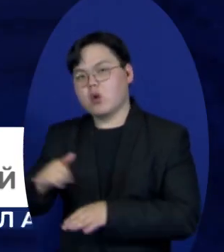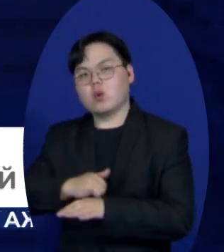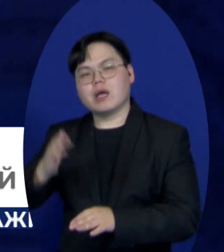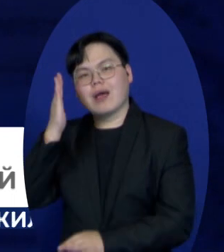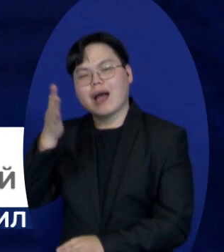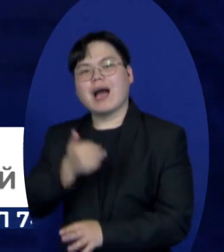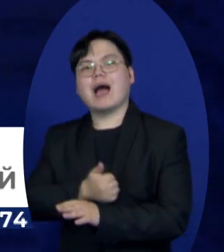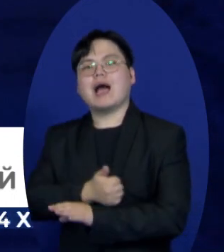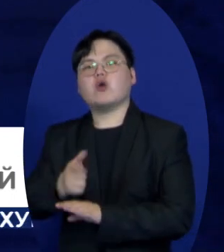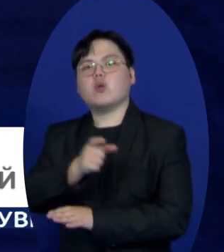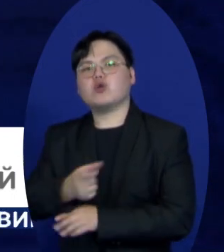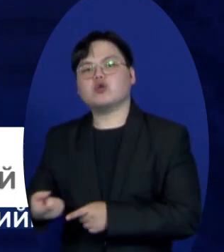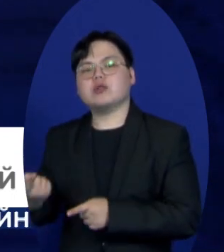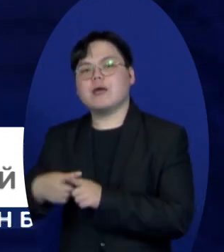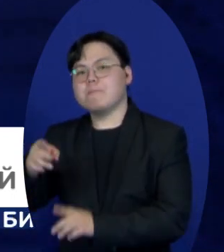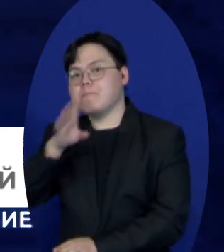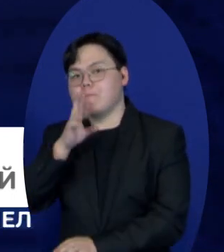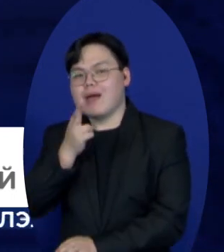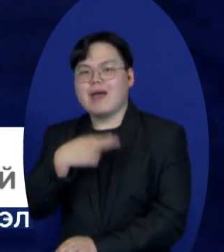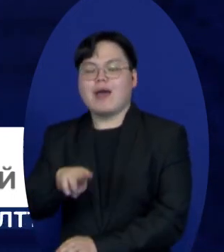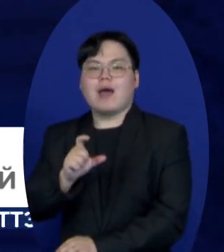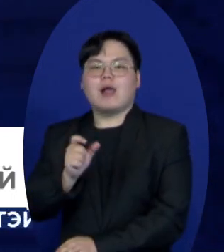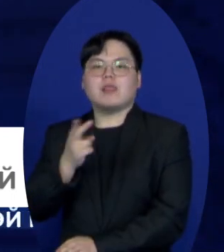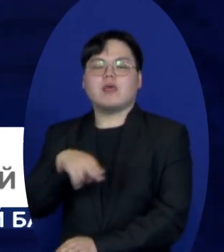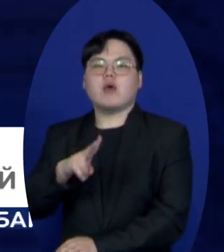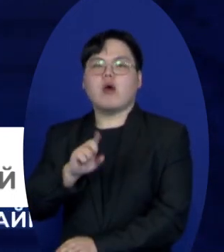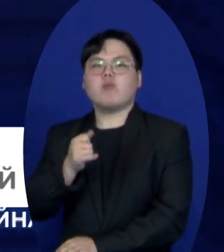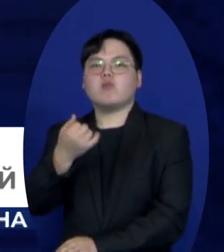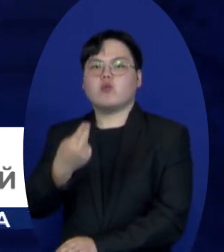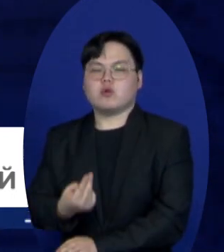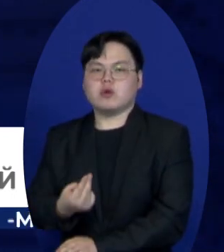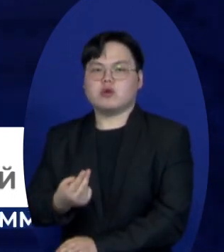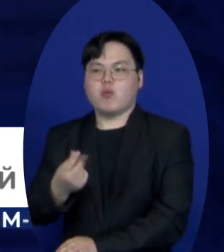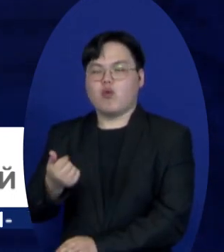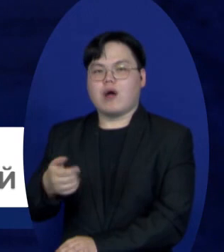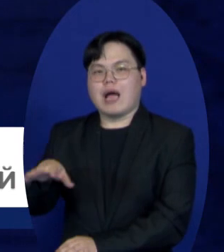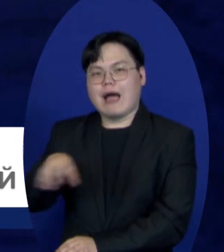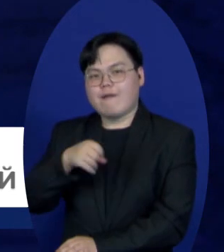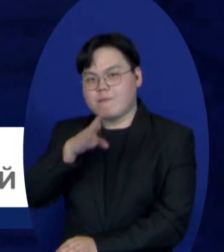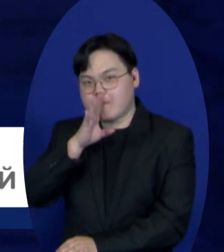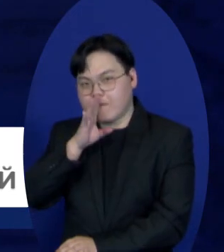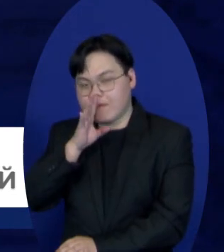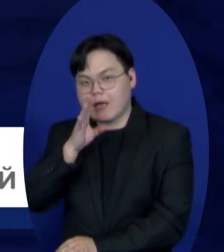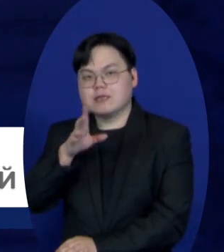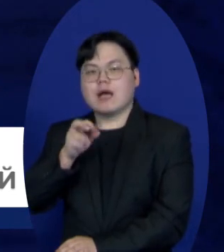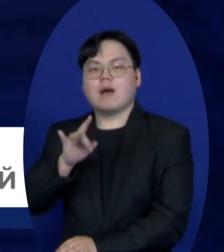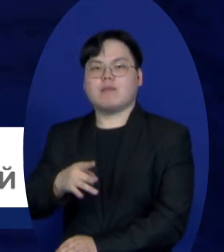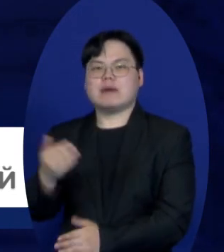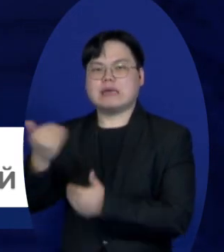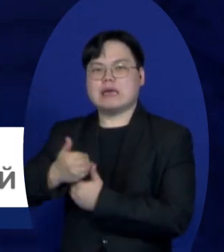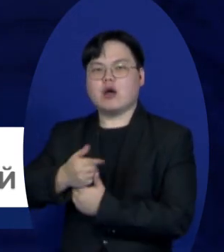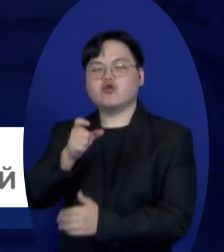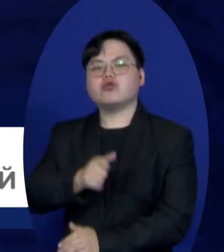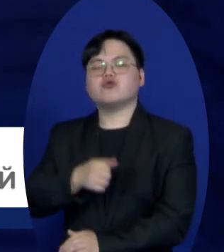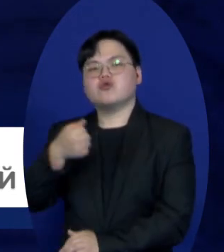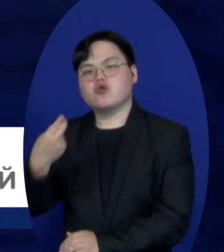жуулчдын тоог нэмэгдүүлэхийн өмнө за дид бүтц бол наацхан асуудлаа шийдэх хөрөнгө оруулалтыг татах за мөн салбарын хэмжээнд тулгамдсан хүний нөөцийн асуудал